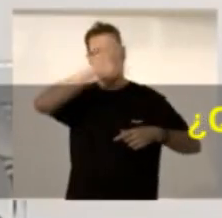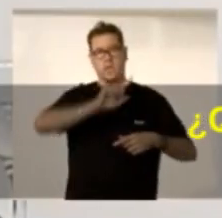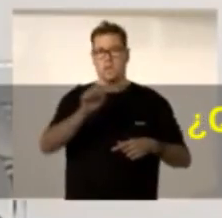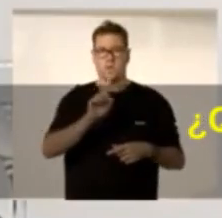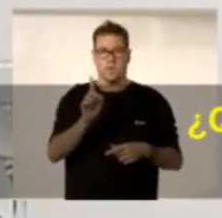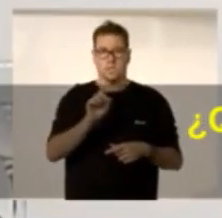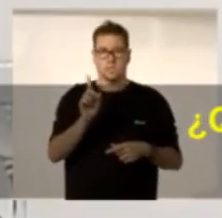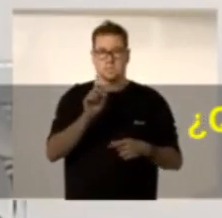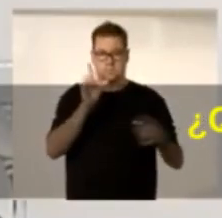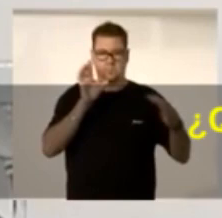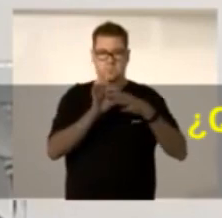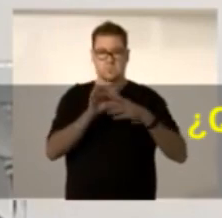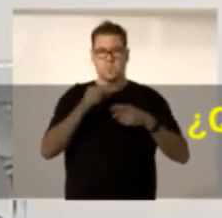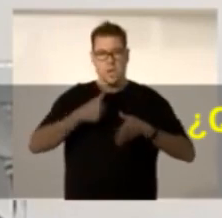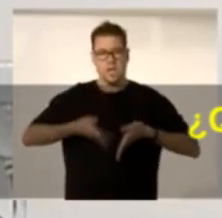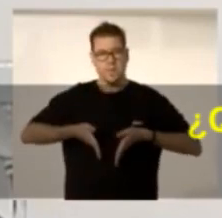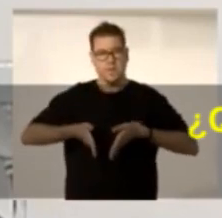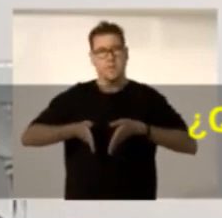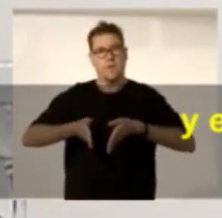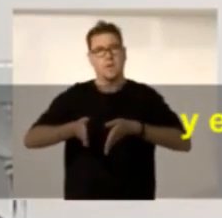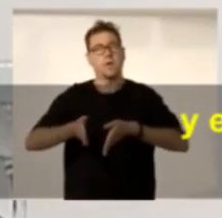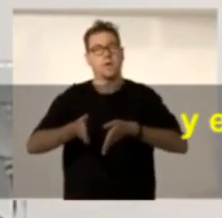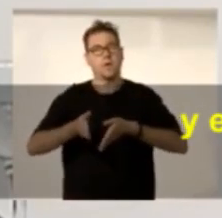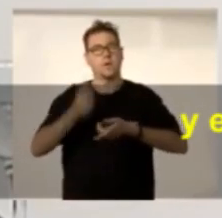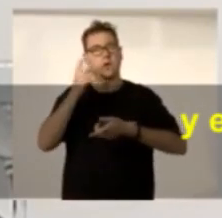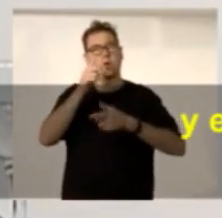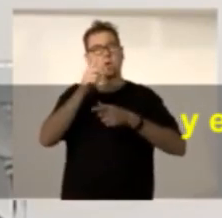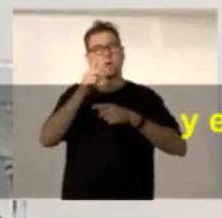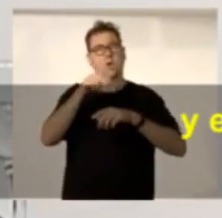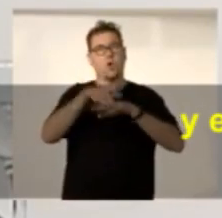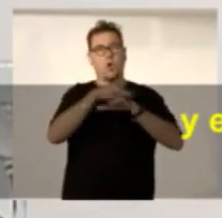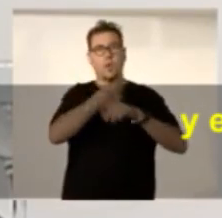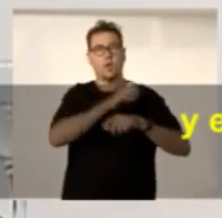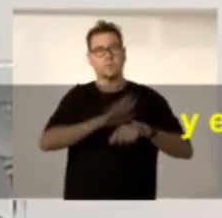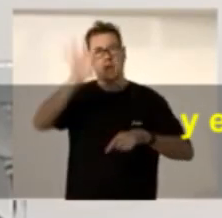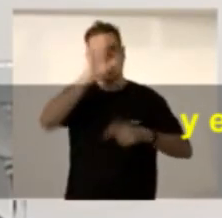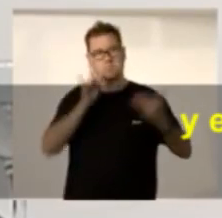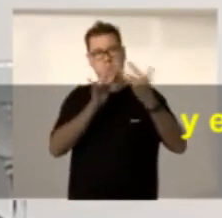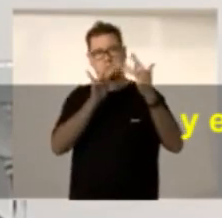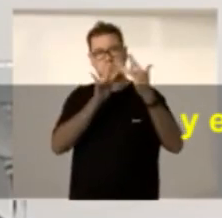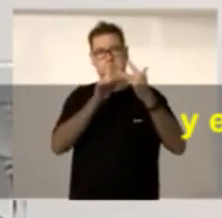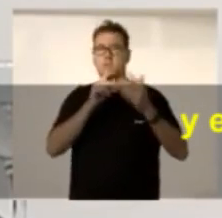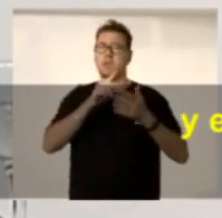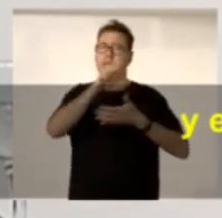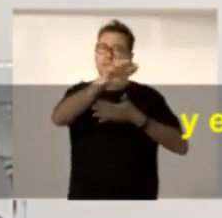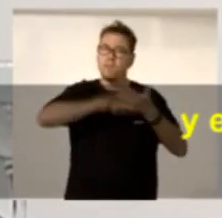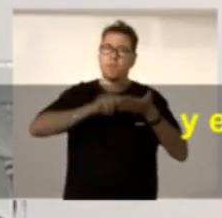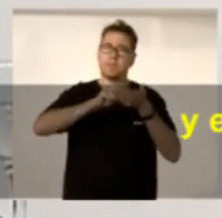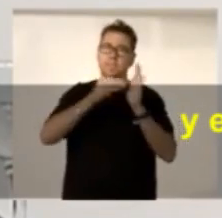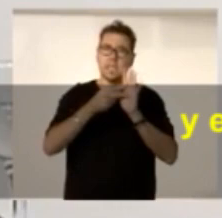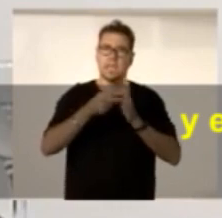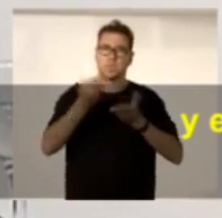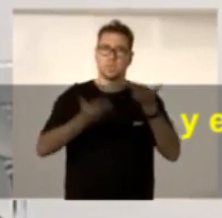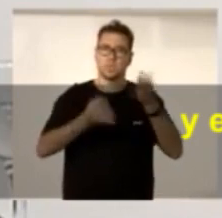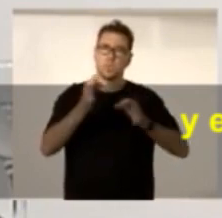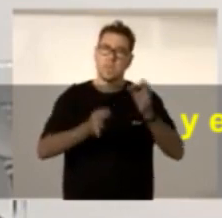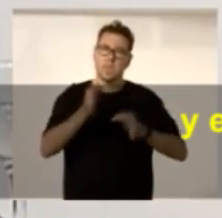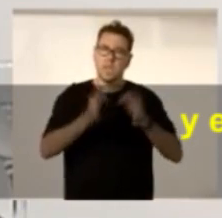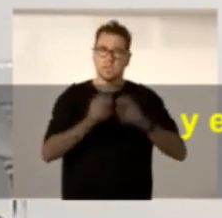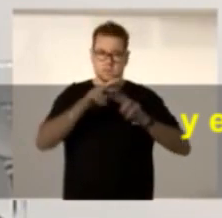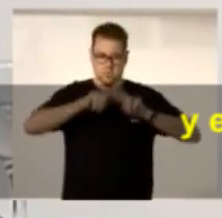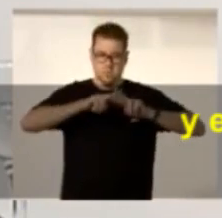Bueno, nosaltres anem fent camí, val? I estem estudiant els informes tècnics, jurídics,